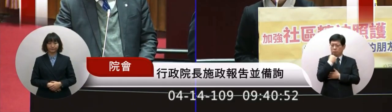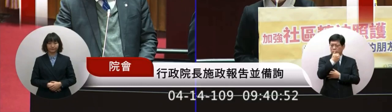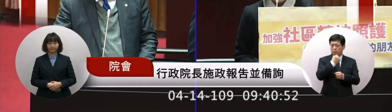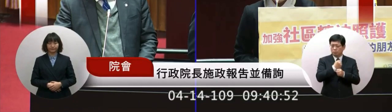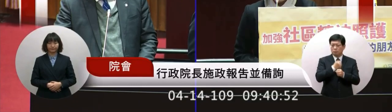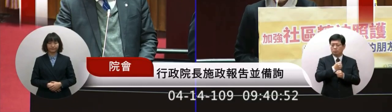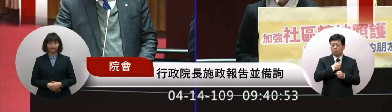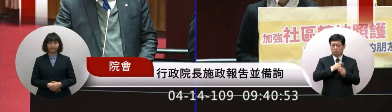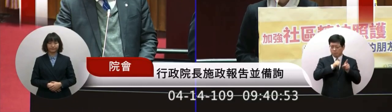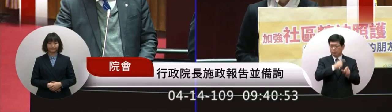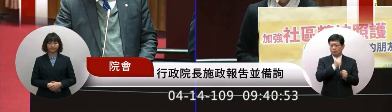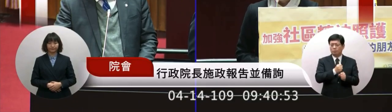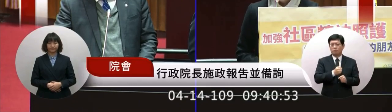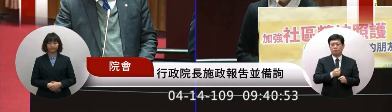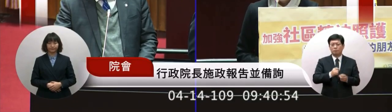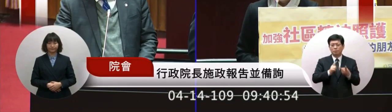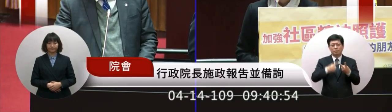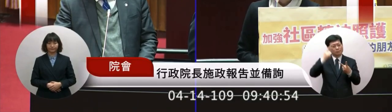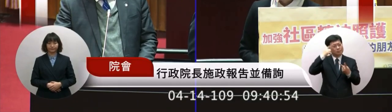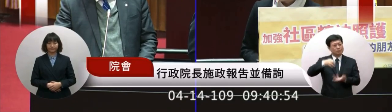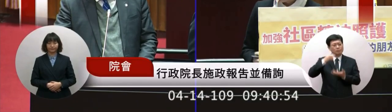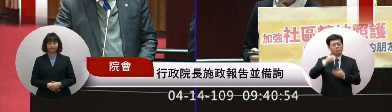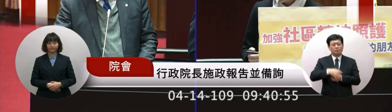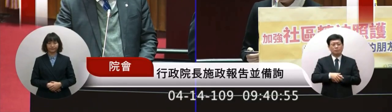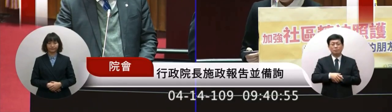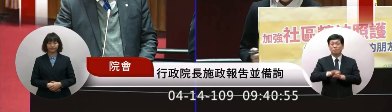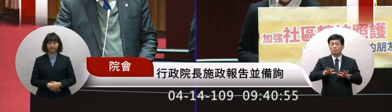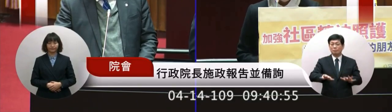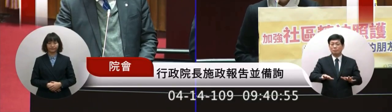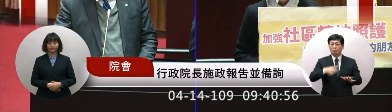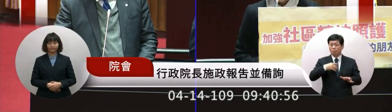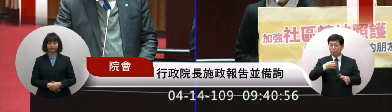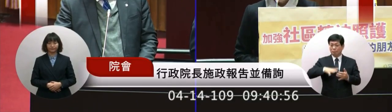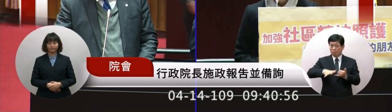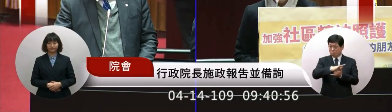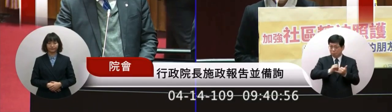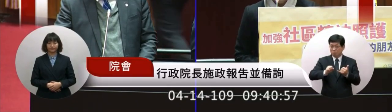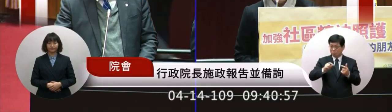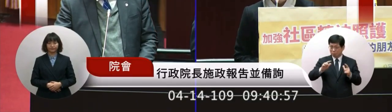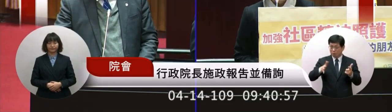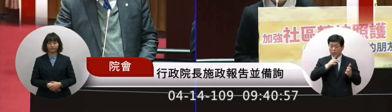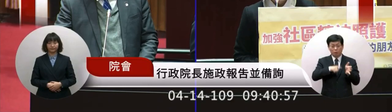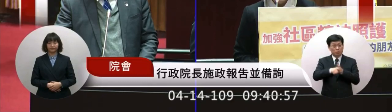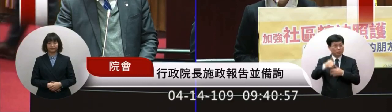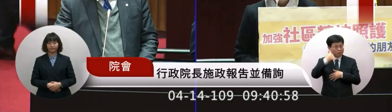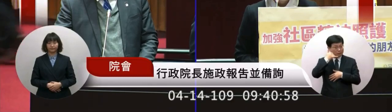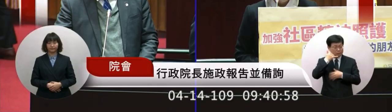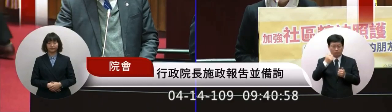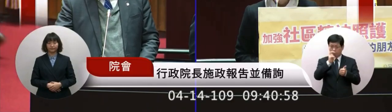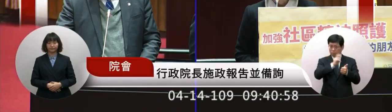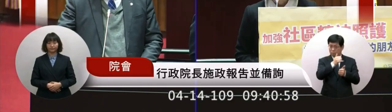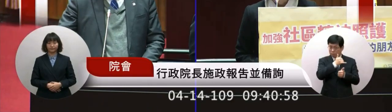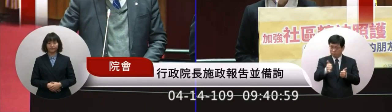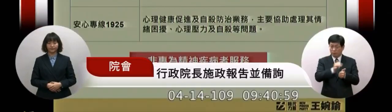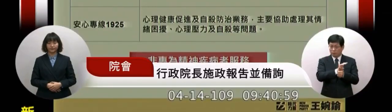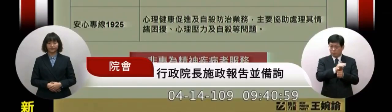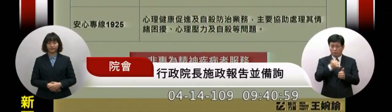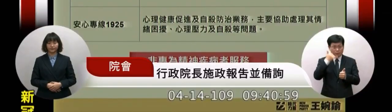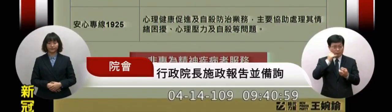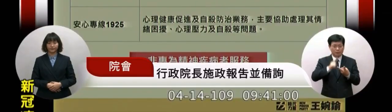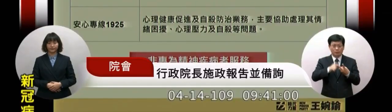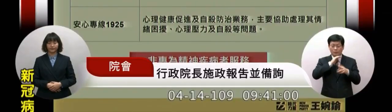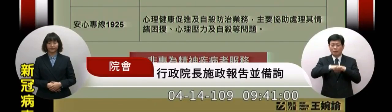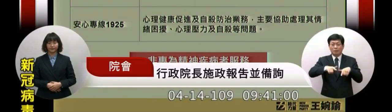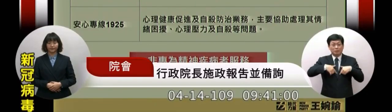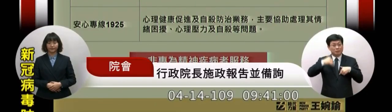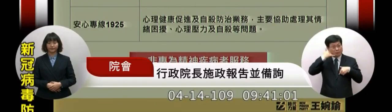落实。那另外就是想再提到一点，就是说在以目前台湾来说，我们其实有专线的电话，就包括照顾者服务专线，又或者是